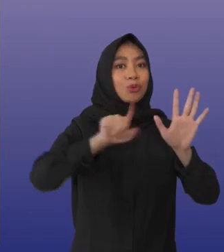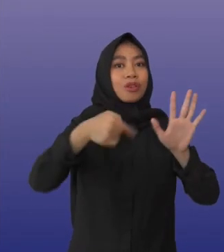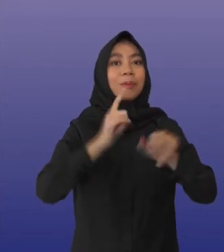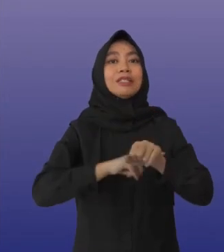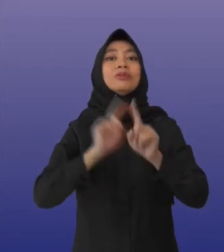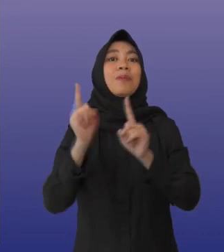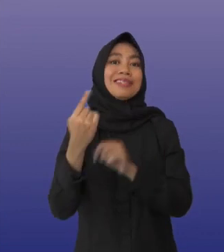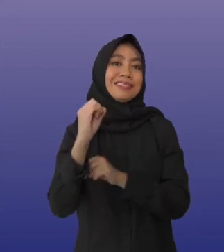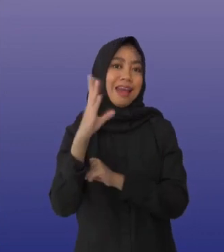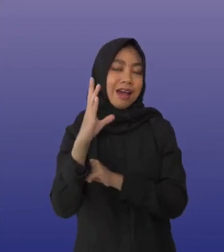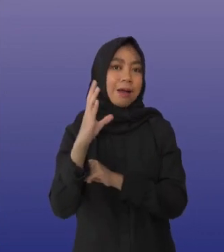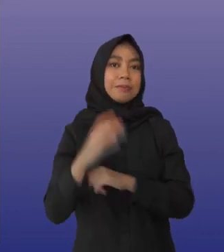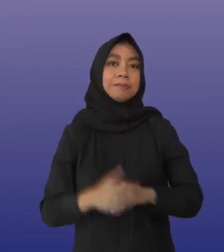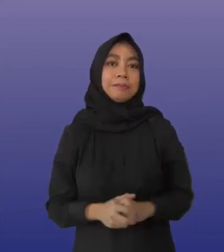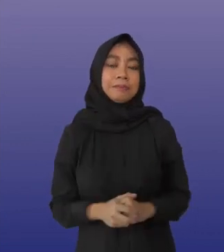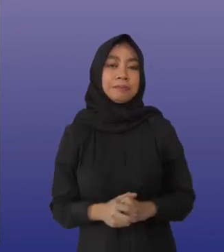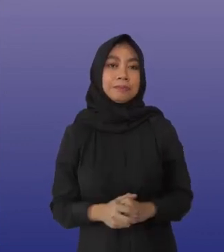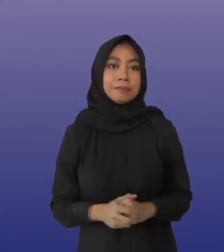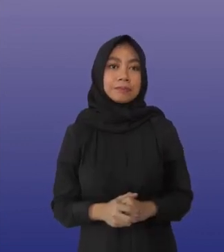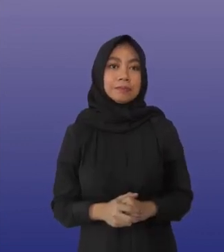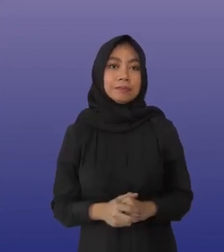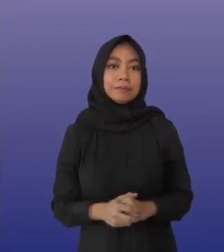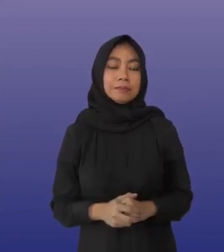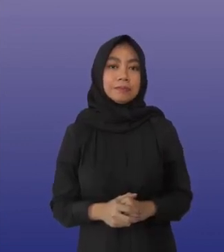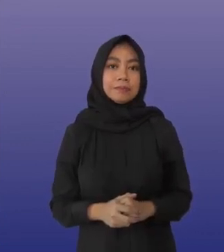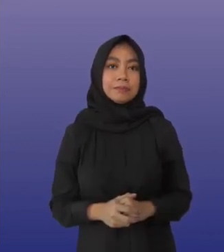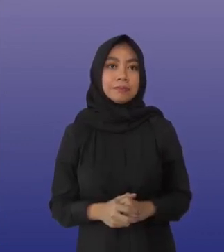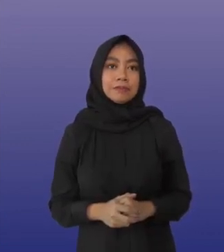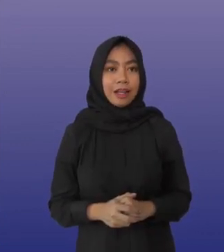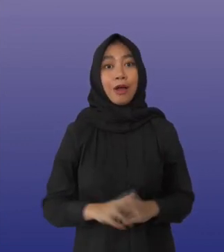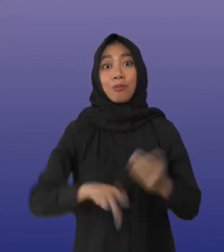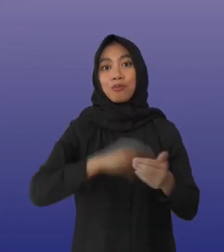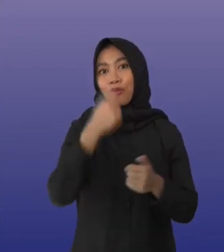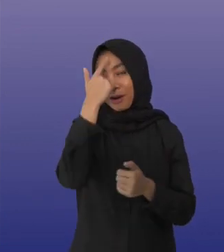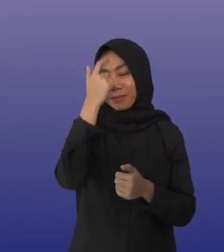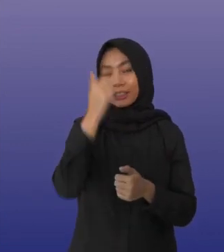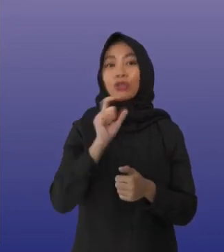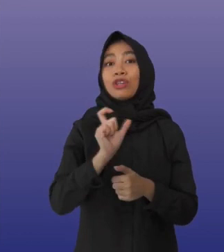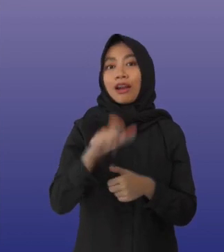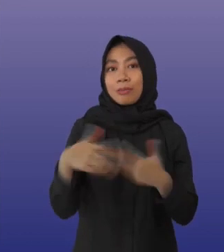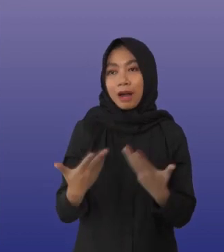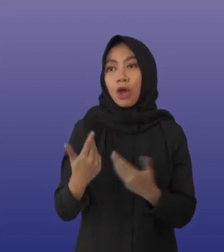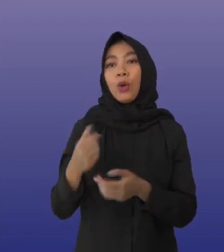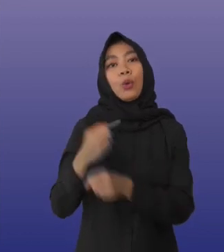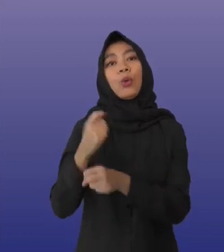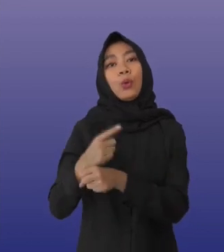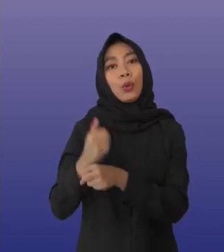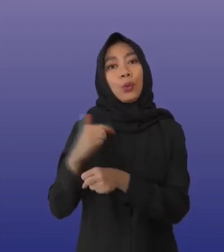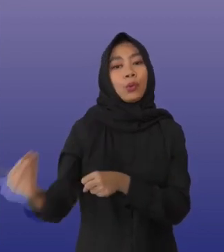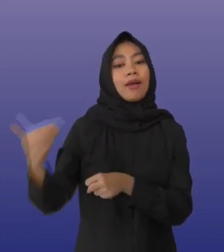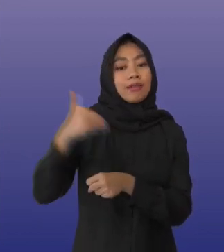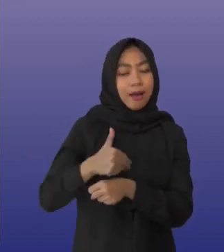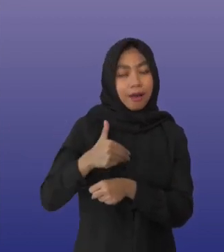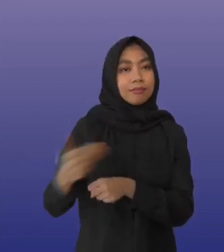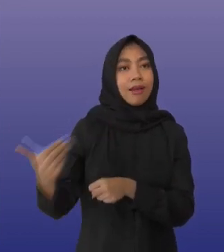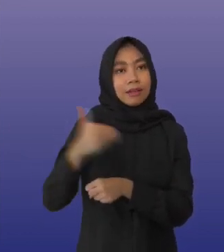Indonesia Barat. Yang pertama, menghadirkan para guru sekolah untuk mengajar di udara. Mereka bisa hadir di